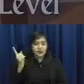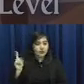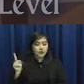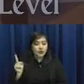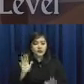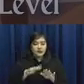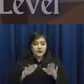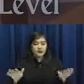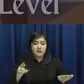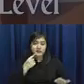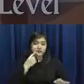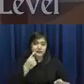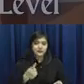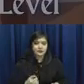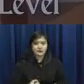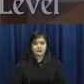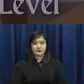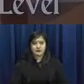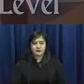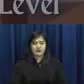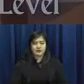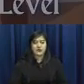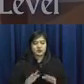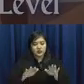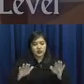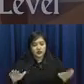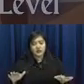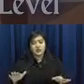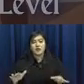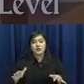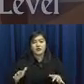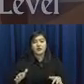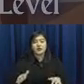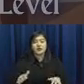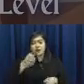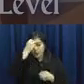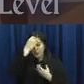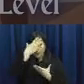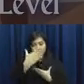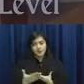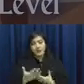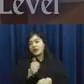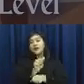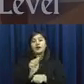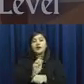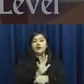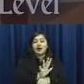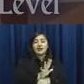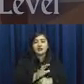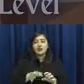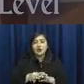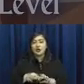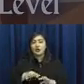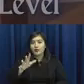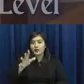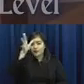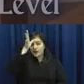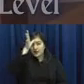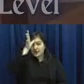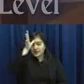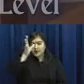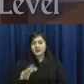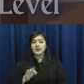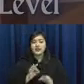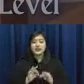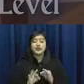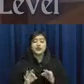ang advice ng tatay. Alam na alam niya eh. I don't know. We're trying to be ano here, ano Sir Rudy, parang mga magical. Pero